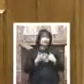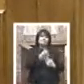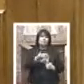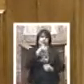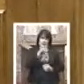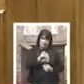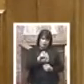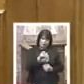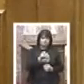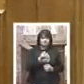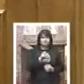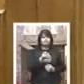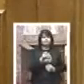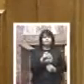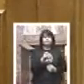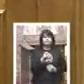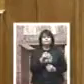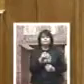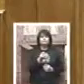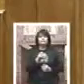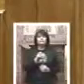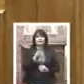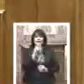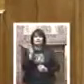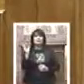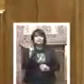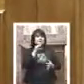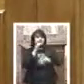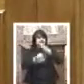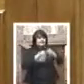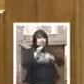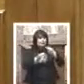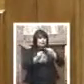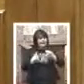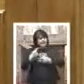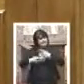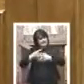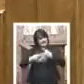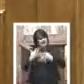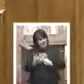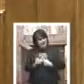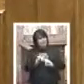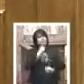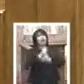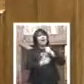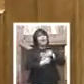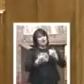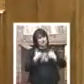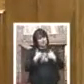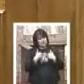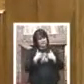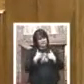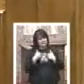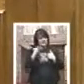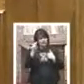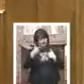αυτό κλείνοντας. Ως παρένεση προς όλους και από την εμπειρία που προέρχεται από τα τόσα πολλά χρόνια που έχω την